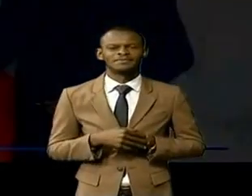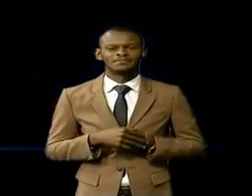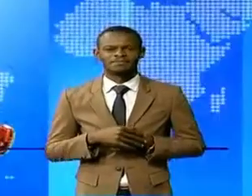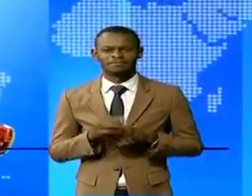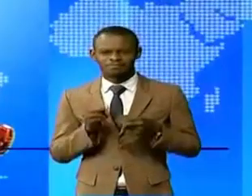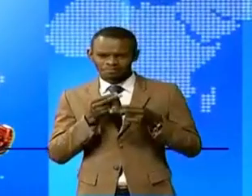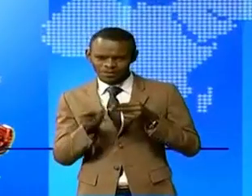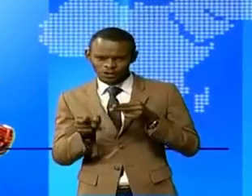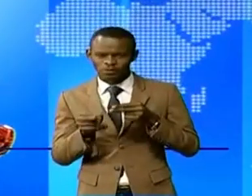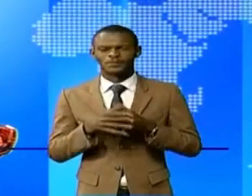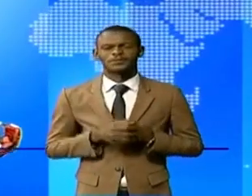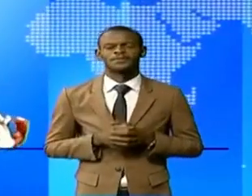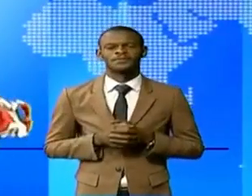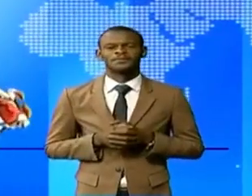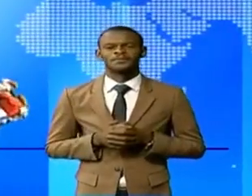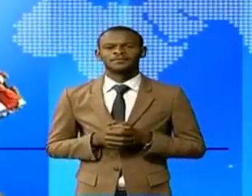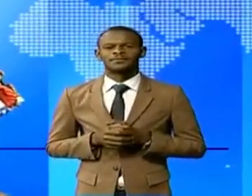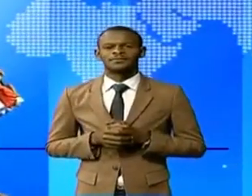bientôt.